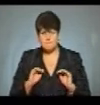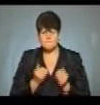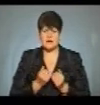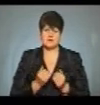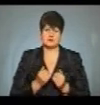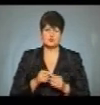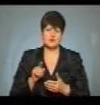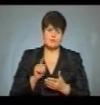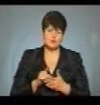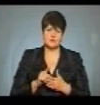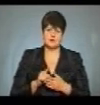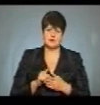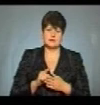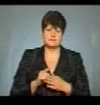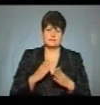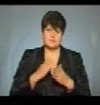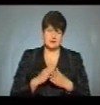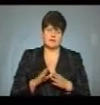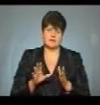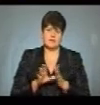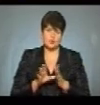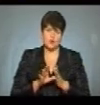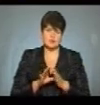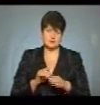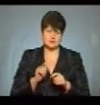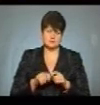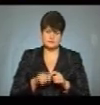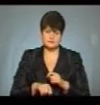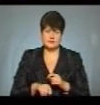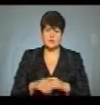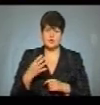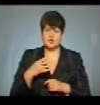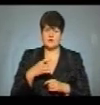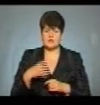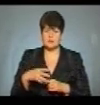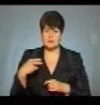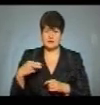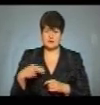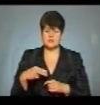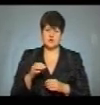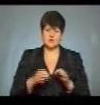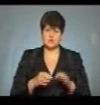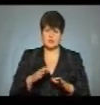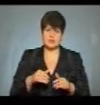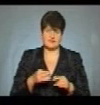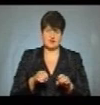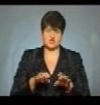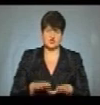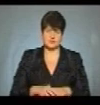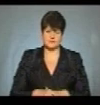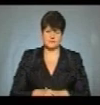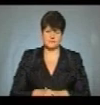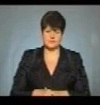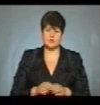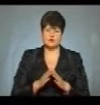з обов'язком носити електронний засіб контролю. Після 40-хвилинної перерви суддя Петро Гуменний виніс рішення.